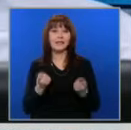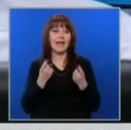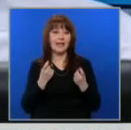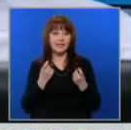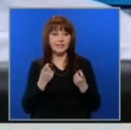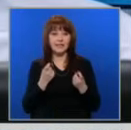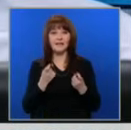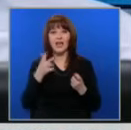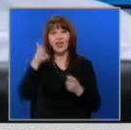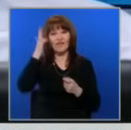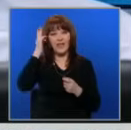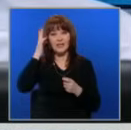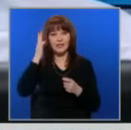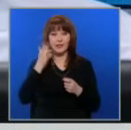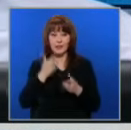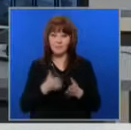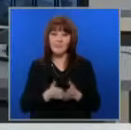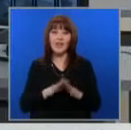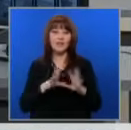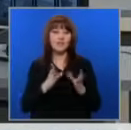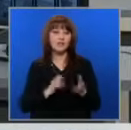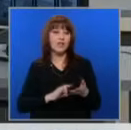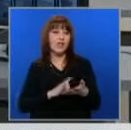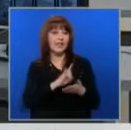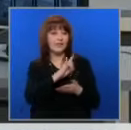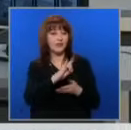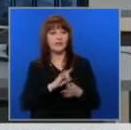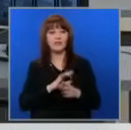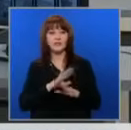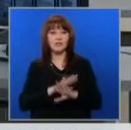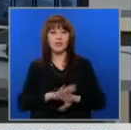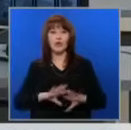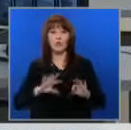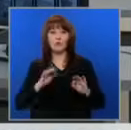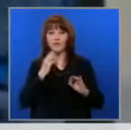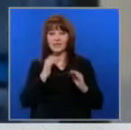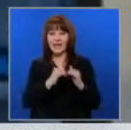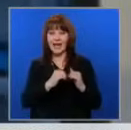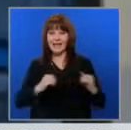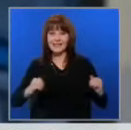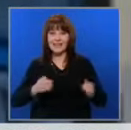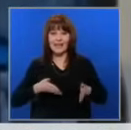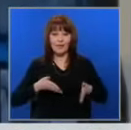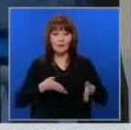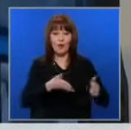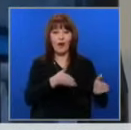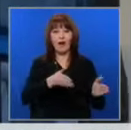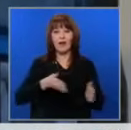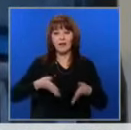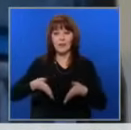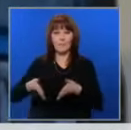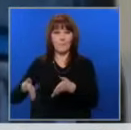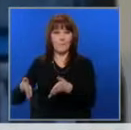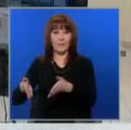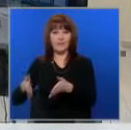Според вътрешния министър, на 1 март всички летища ще бъдат готови с разделянето на потоците от пътници на шенгенски, които ще влизат и излизат от страната